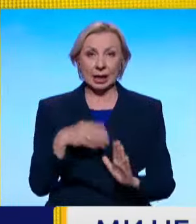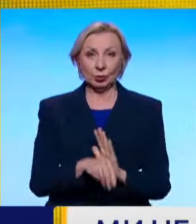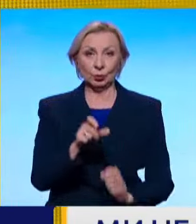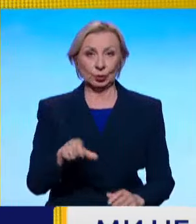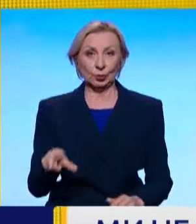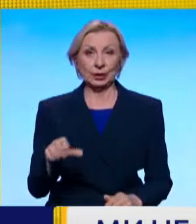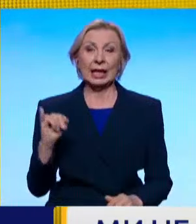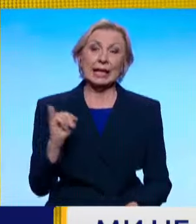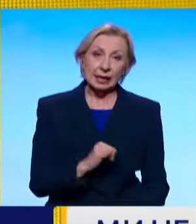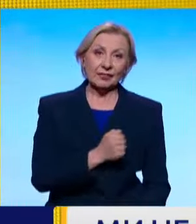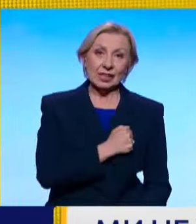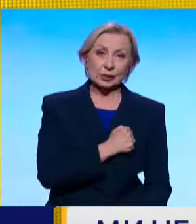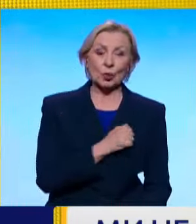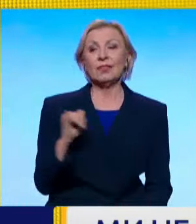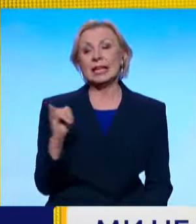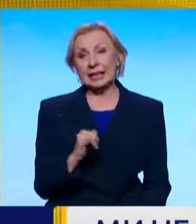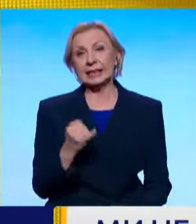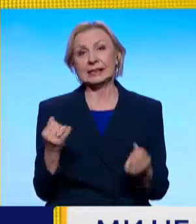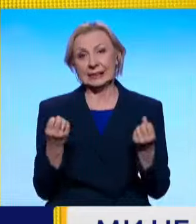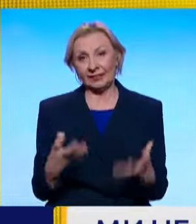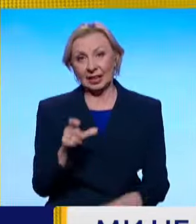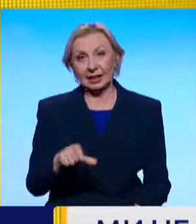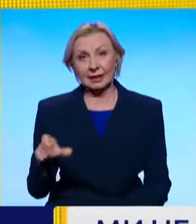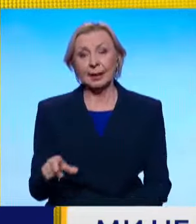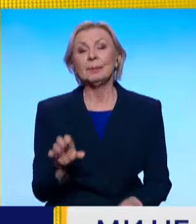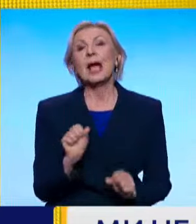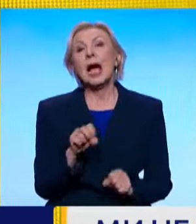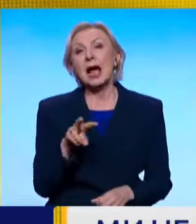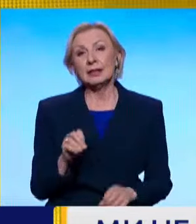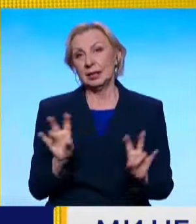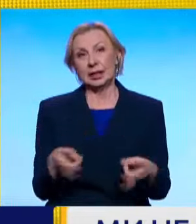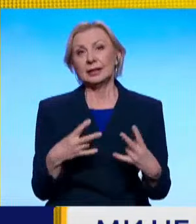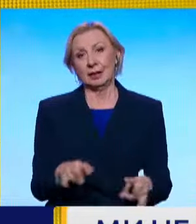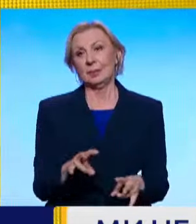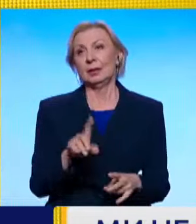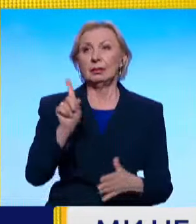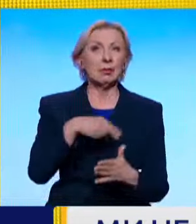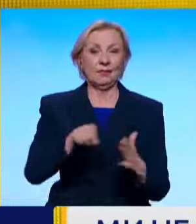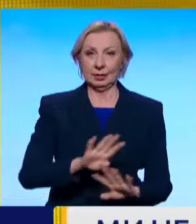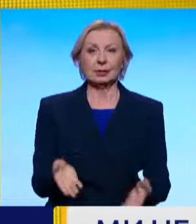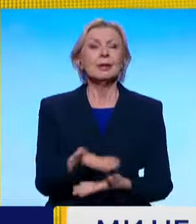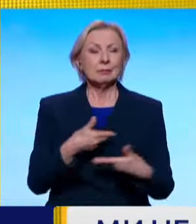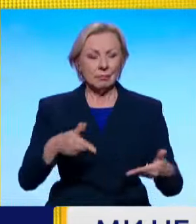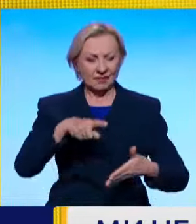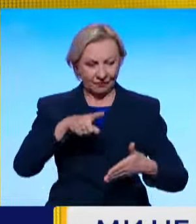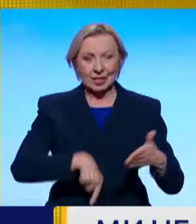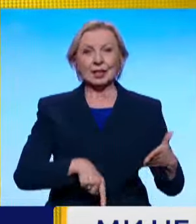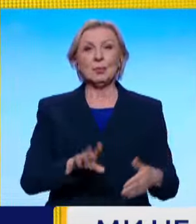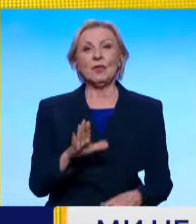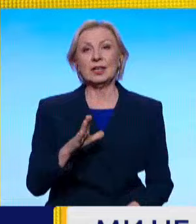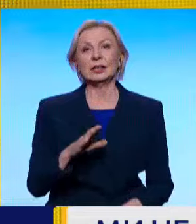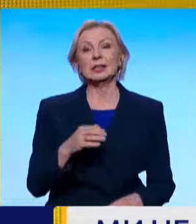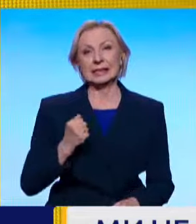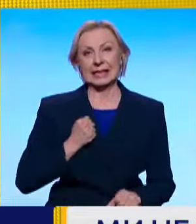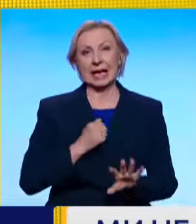і цивільні. Але у жодному випадку не треба піддаватися зневірі. Ми віримо в ЗСУ, і як